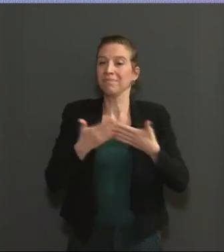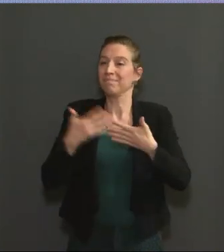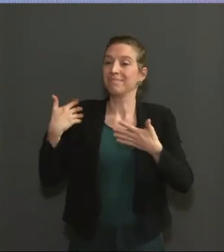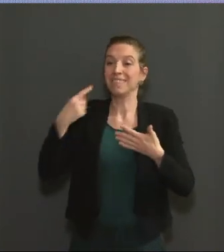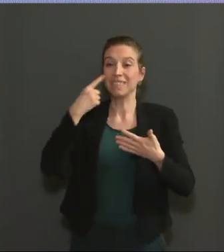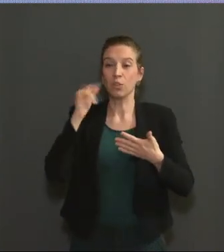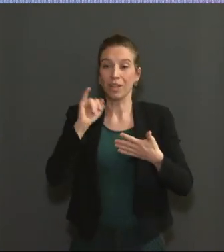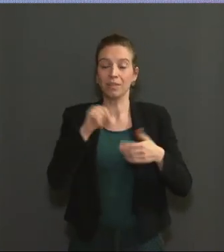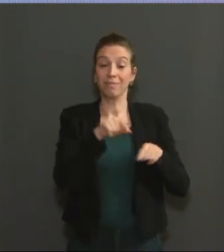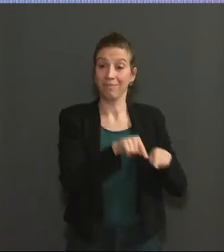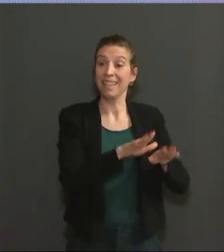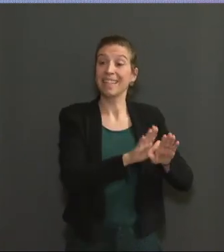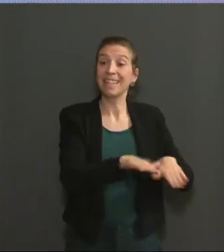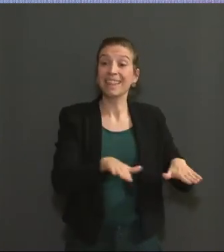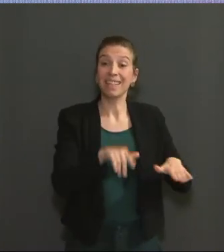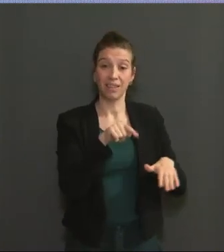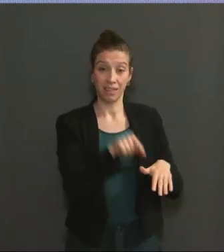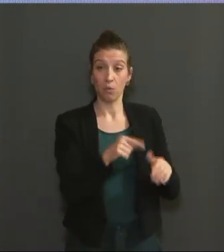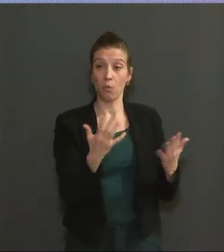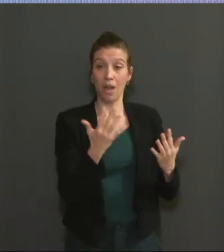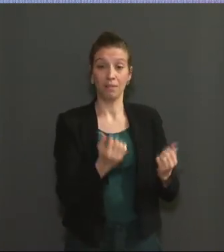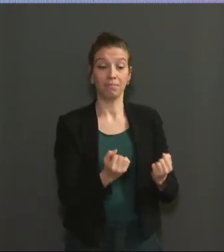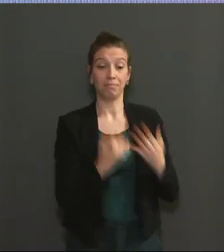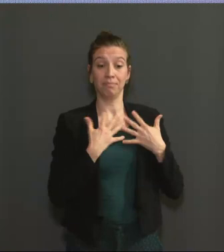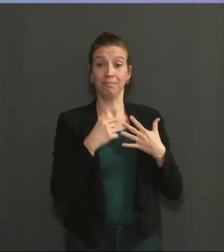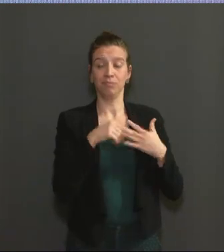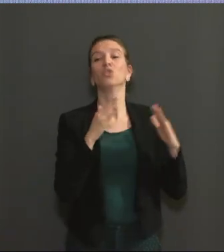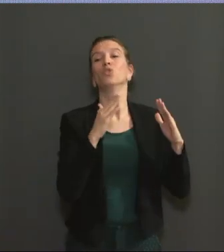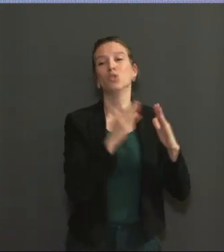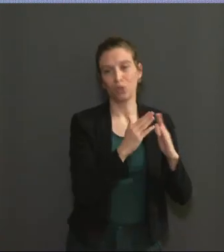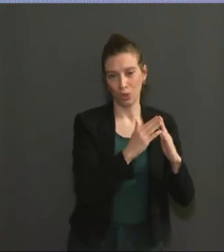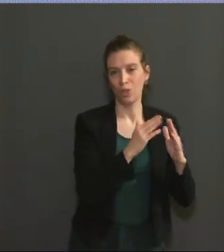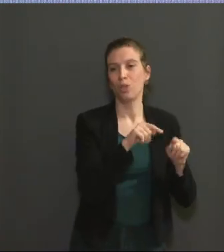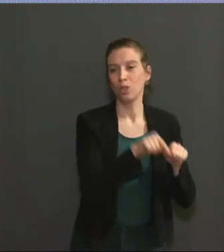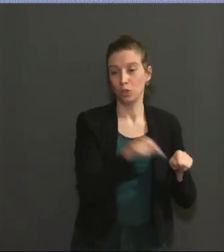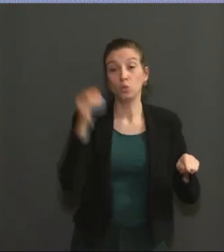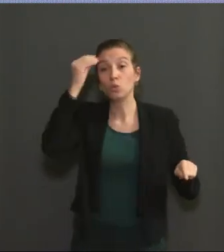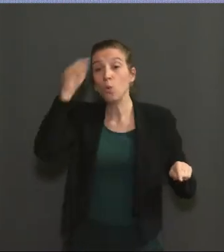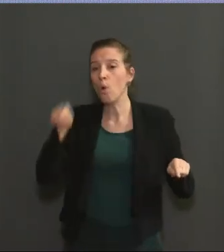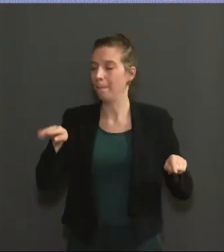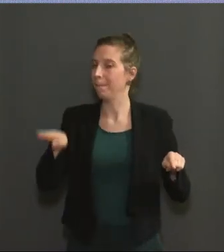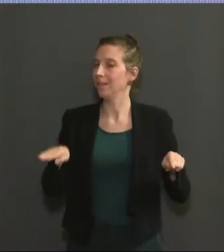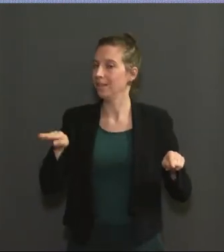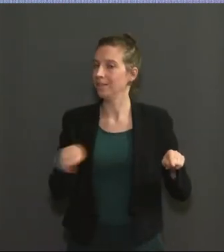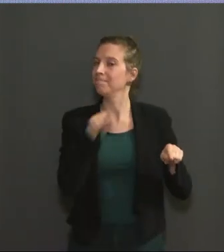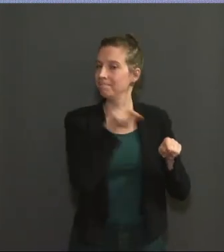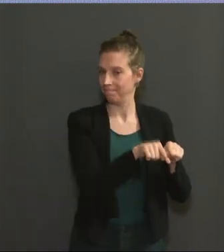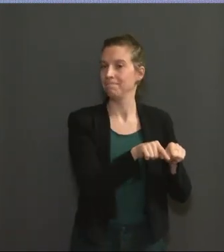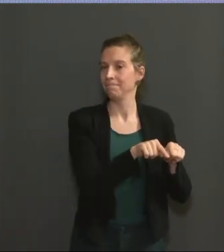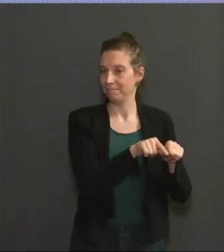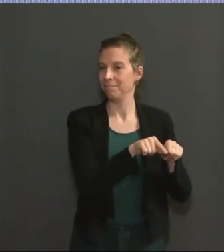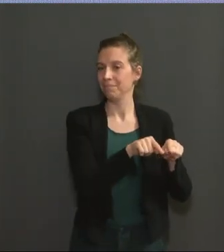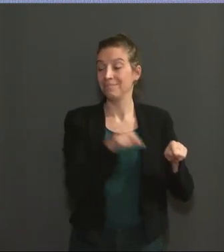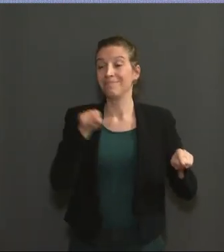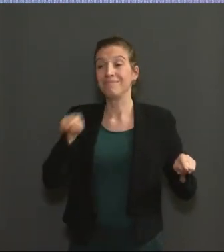vaker werden opgelopen in het huishouden dan in de school op de scholen wordt er echter kort op